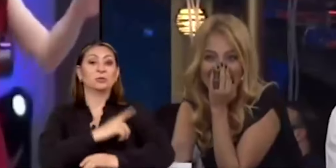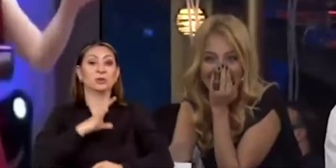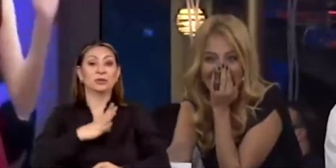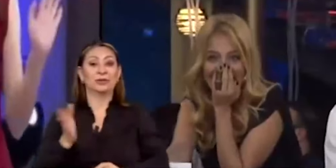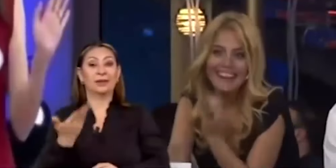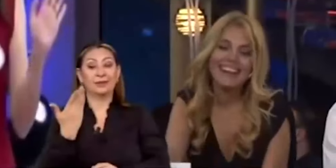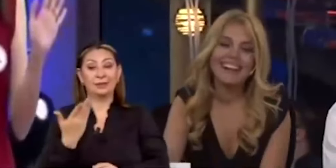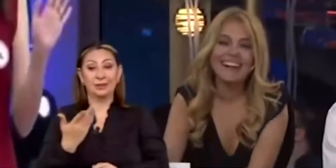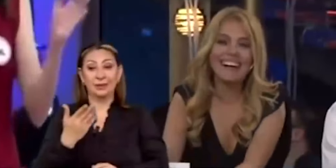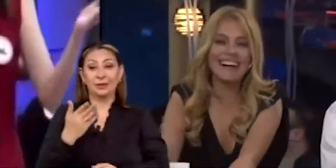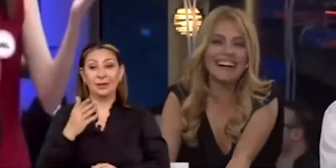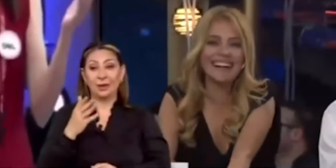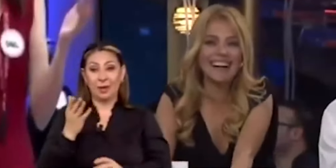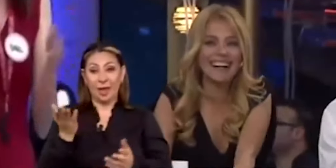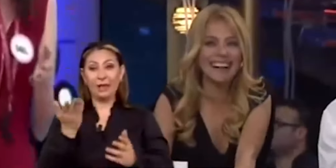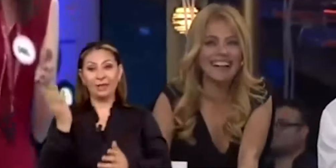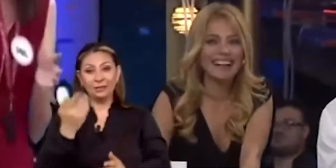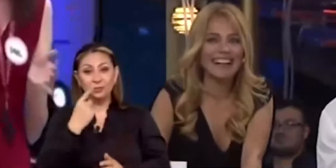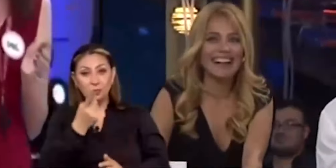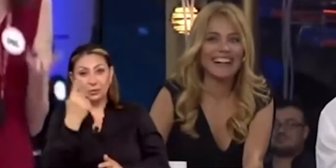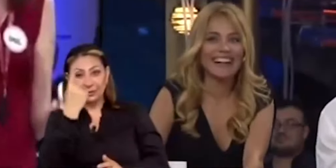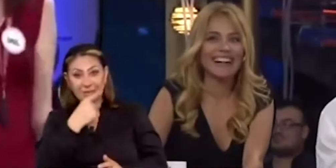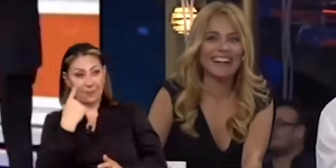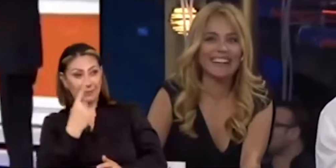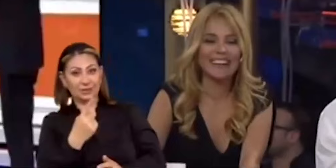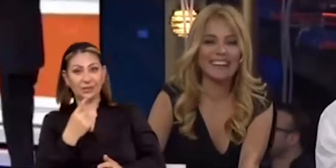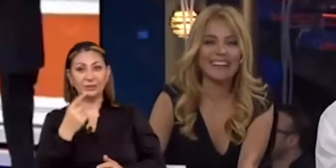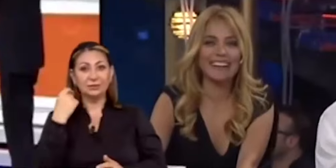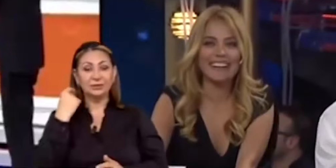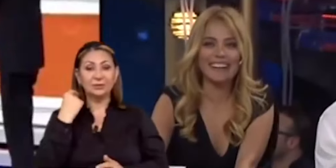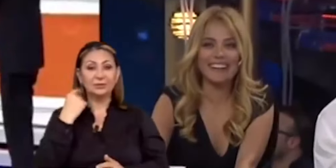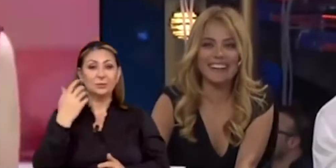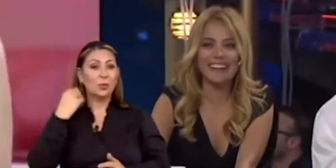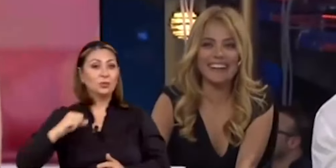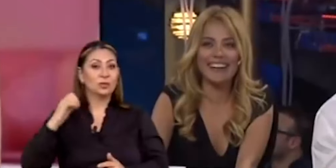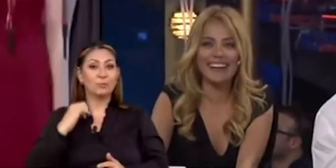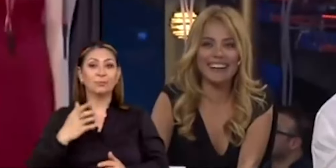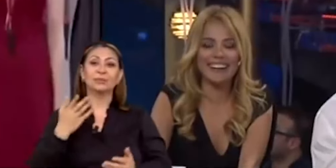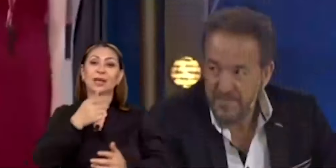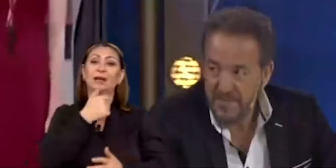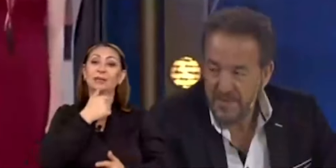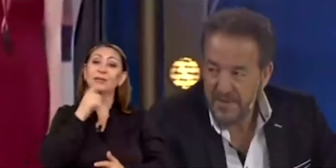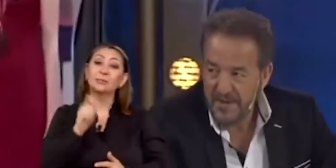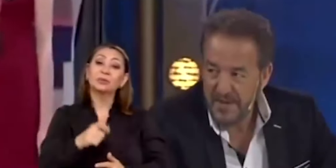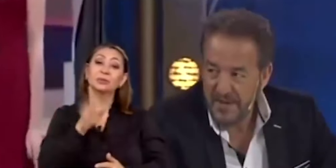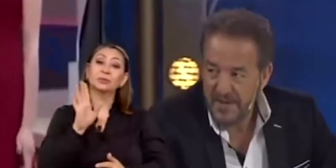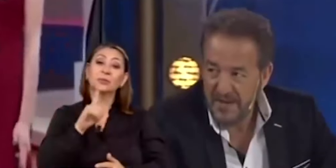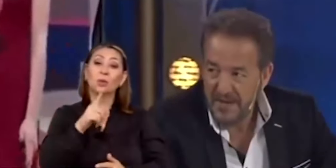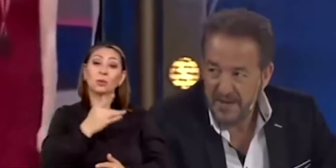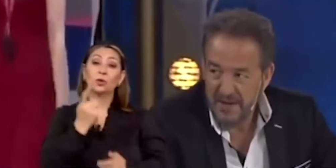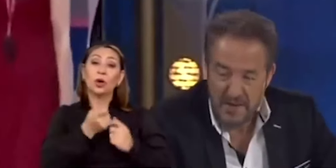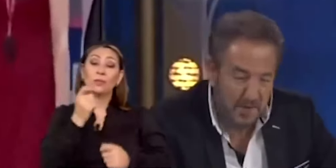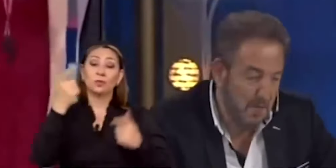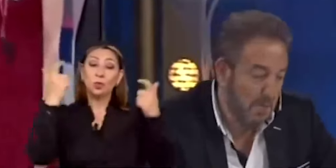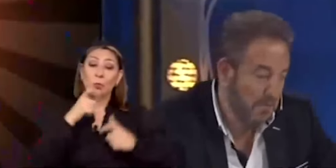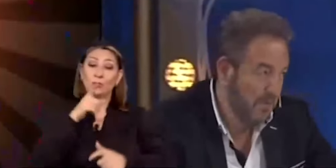Tırt. 56'lık yapan alsın. Hadi geçti diyeceğim. Şu 22'lik alırsa saçımı yolarım yemin ediyorum. Şuraya bırak. Ay sen erkeksin. Yapacaksın onu. Öyle bir görevim var. Şimdi o